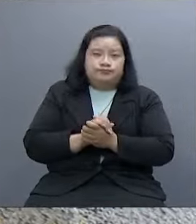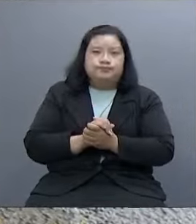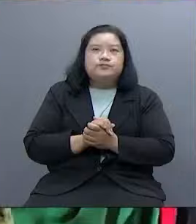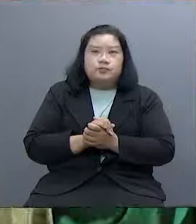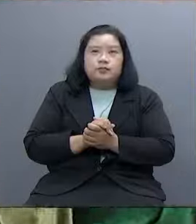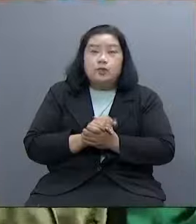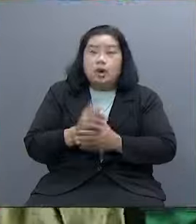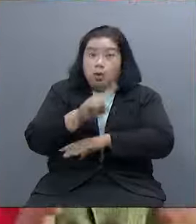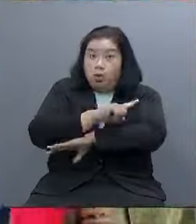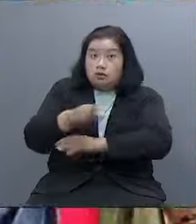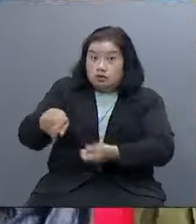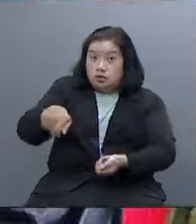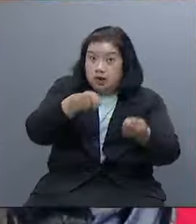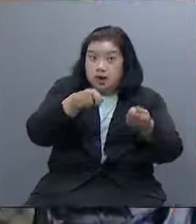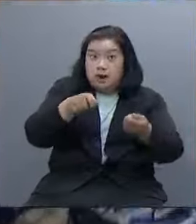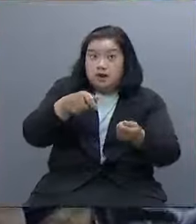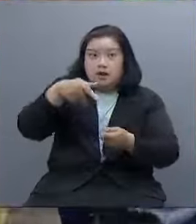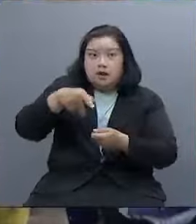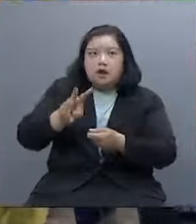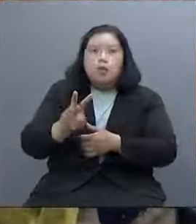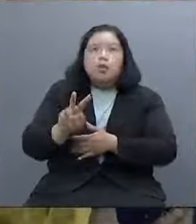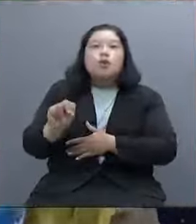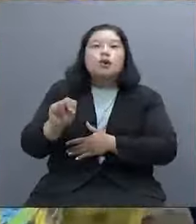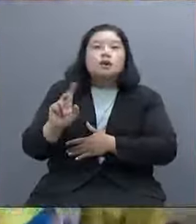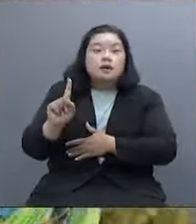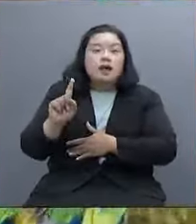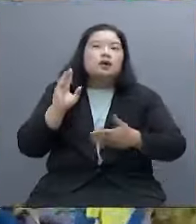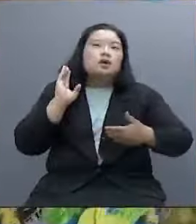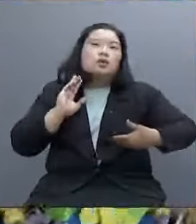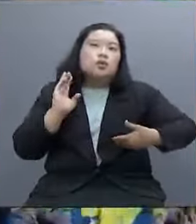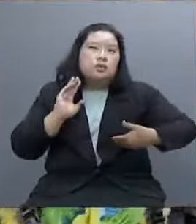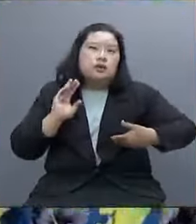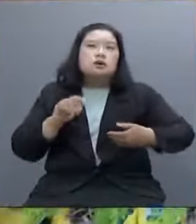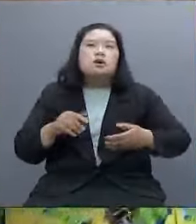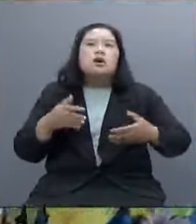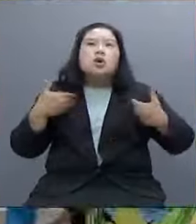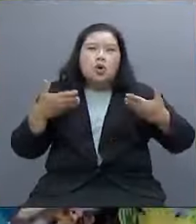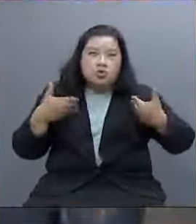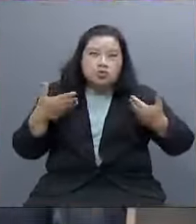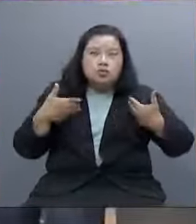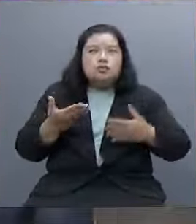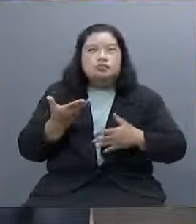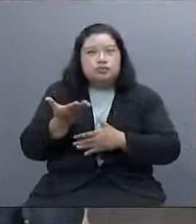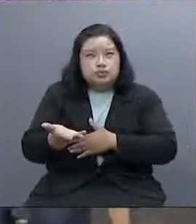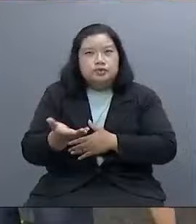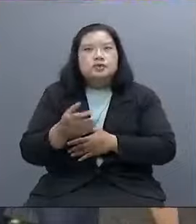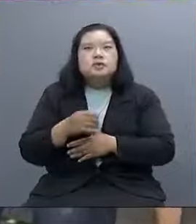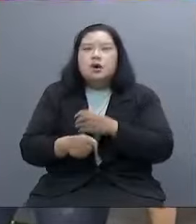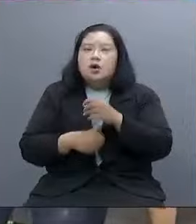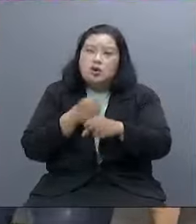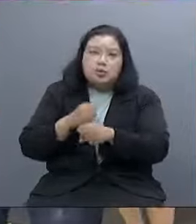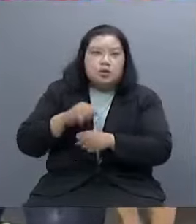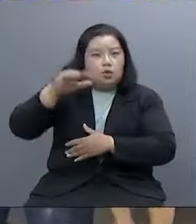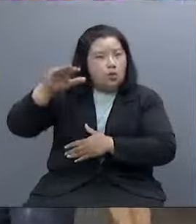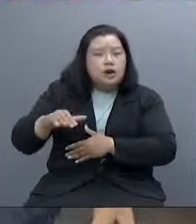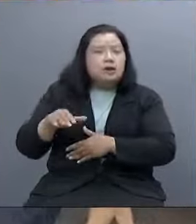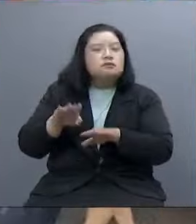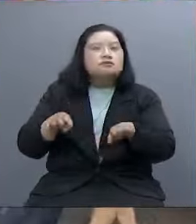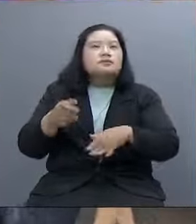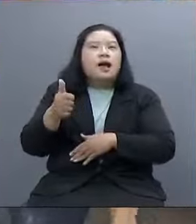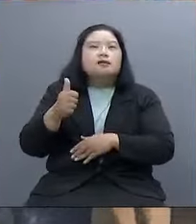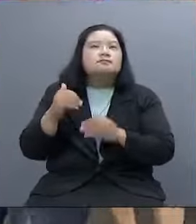งกรานต์ชาวไทยพวนบ้านถนนใหญ่จังหวัดลพบุรีเนี่ยก็เต็มไปด้วยความสุขสนุกสนานในทุกช่วงวัยเลยนะคะเรียกว่าเป็นโอกา